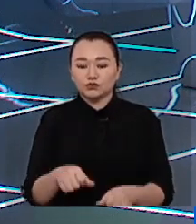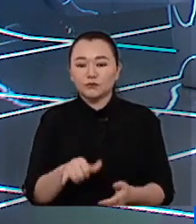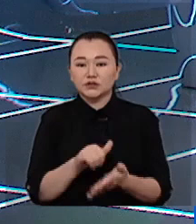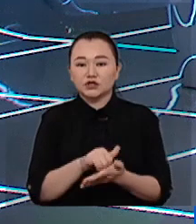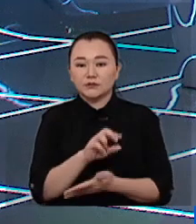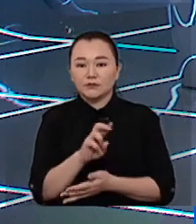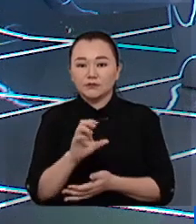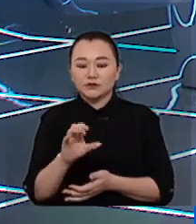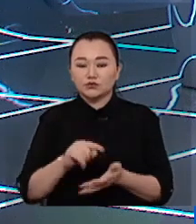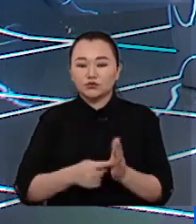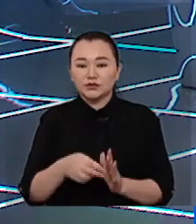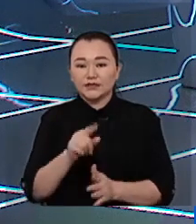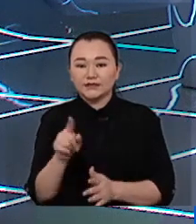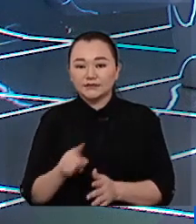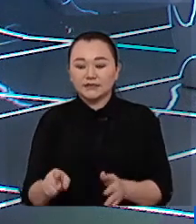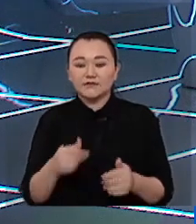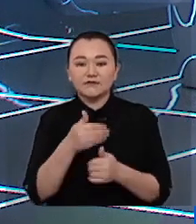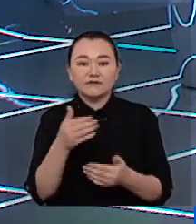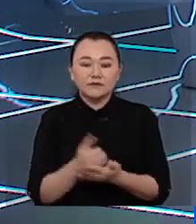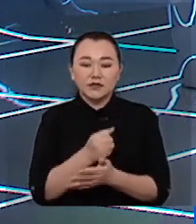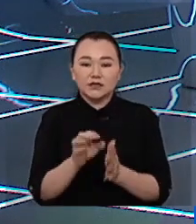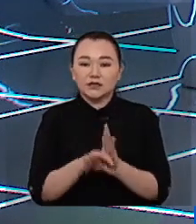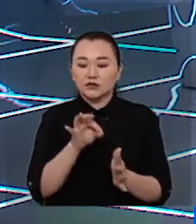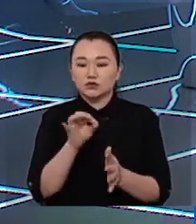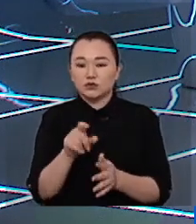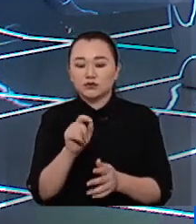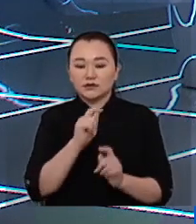в приложении bcc.kz. Выбирайте золото и дарите его близким.